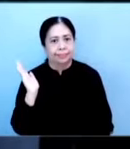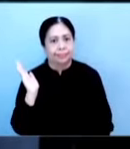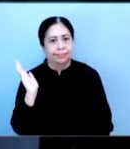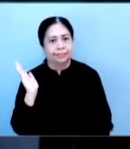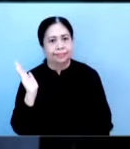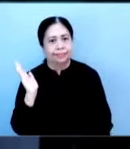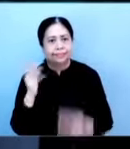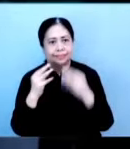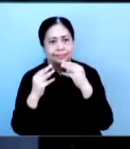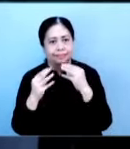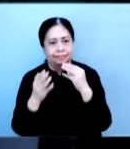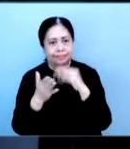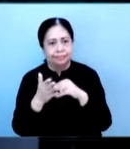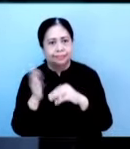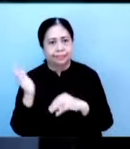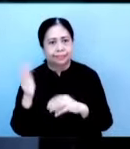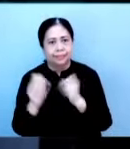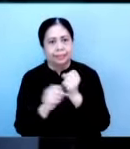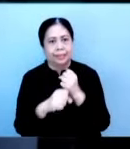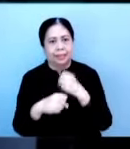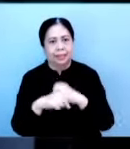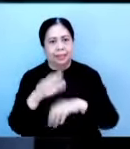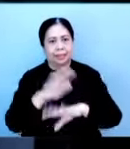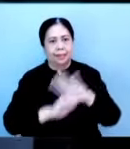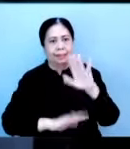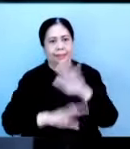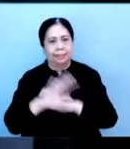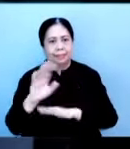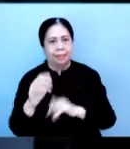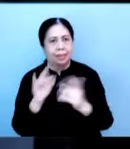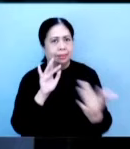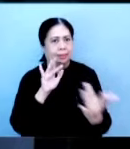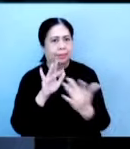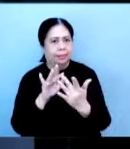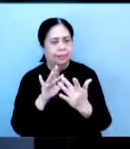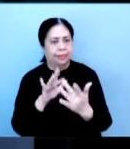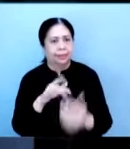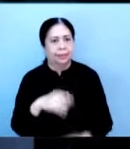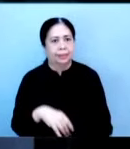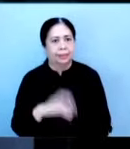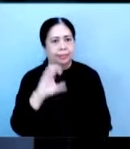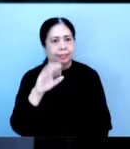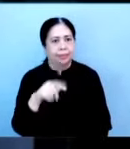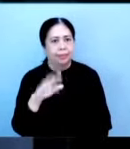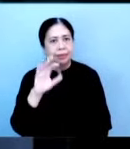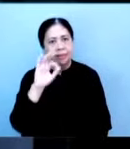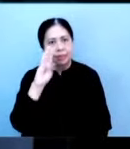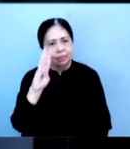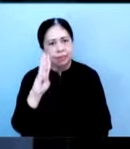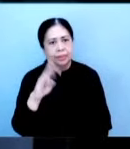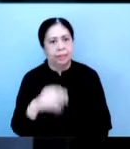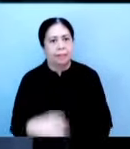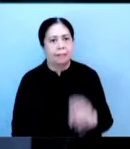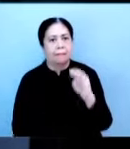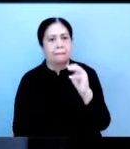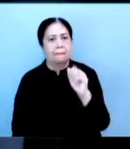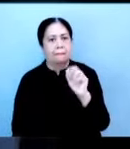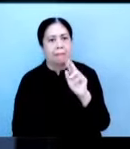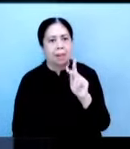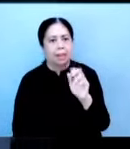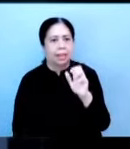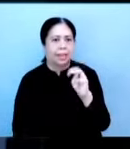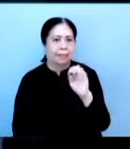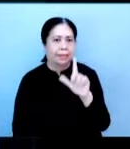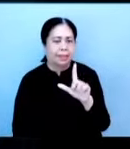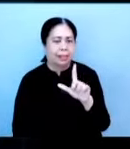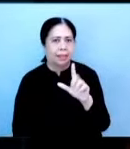kamay Emil sa Facebook account po natin or direct na lang po sa aking Facebook account which is Mark Emil espanol Manalastas po